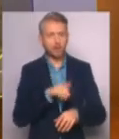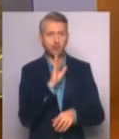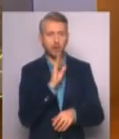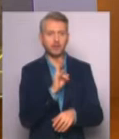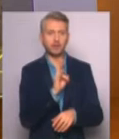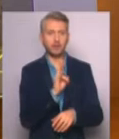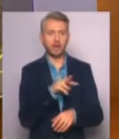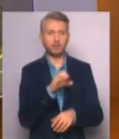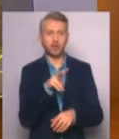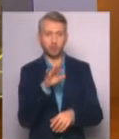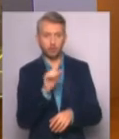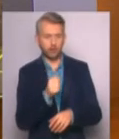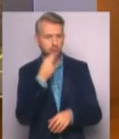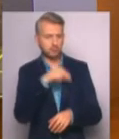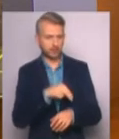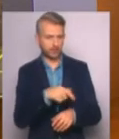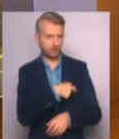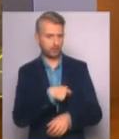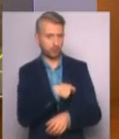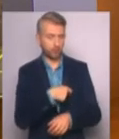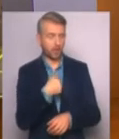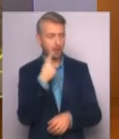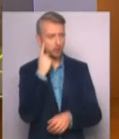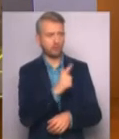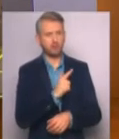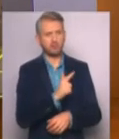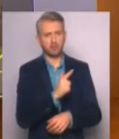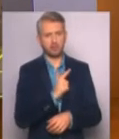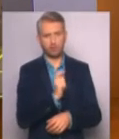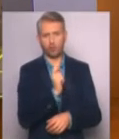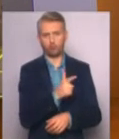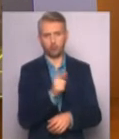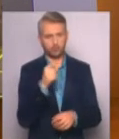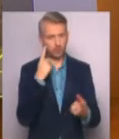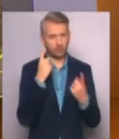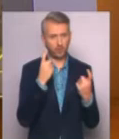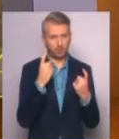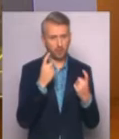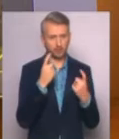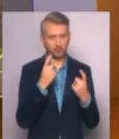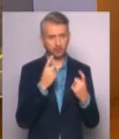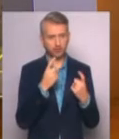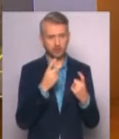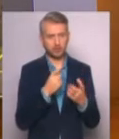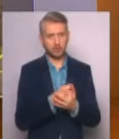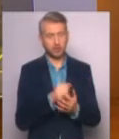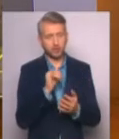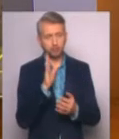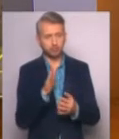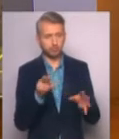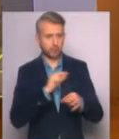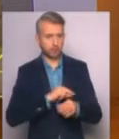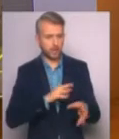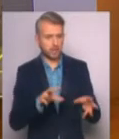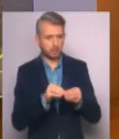Маслова, вона є ефективним депутатом. Я думаю, що ми з нею розділимо цю інформацію, скажімо так, поділимось і попрацюємо з нею спільно.